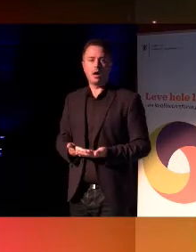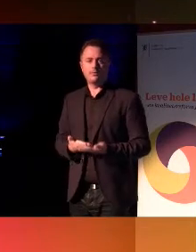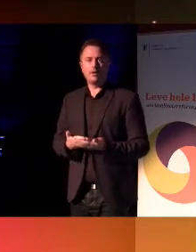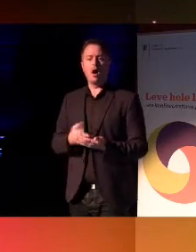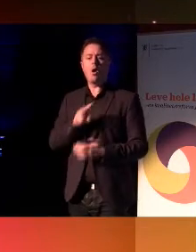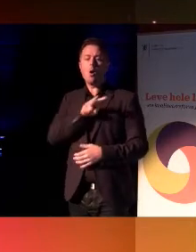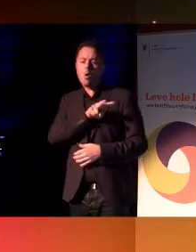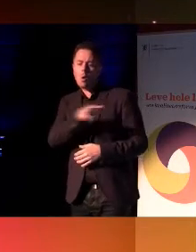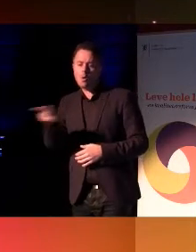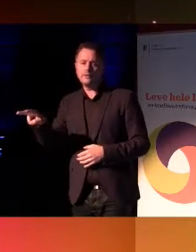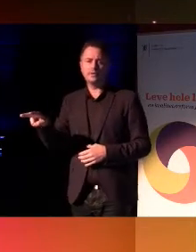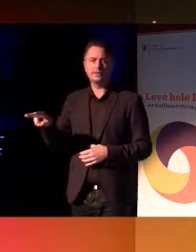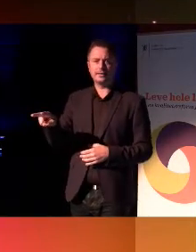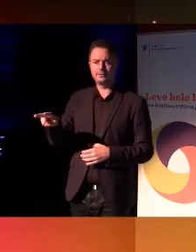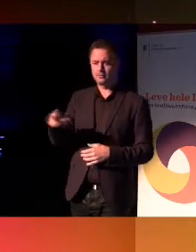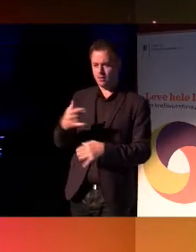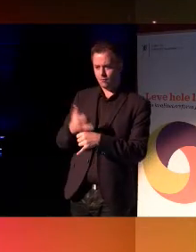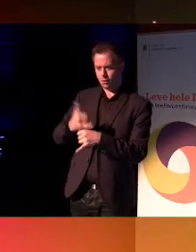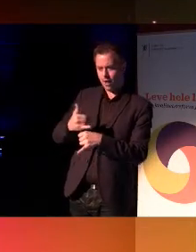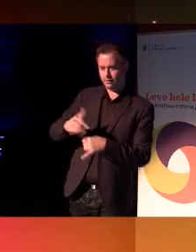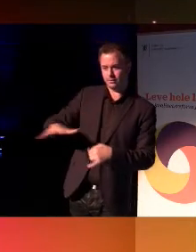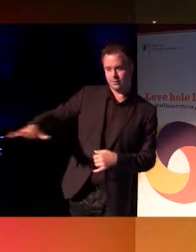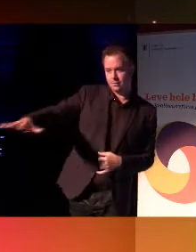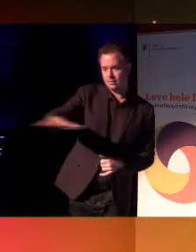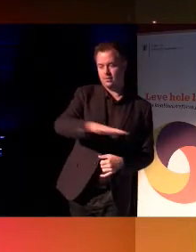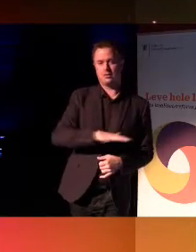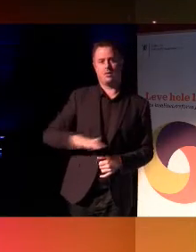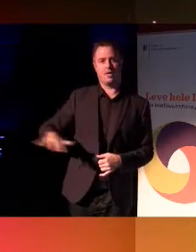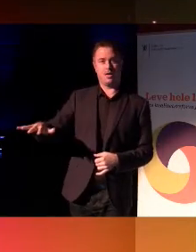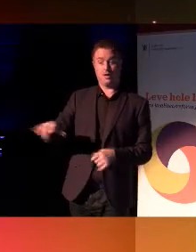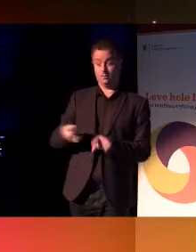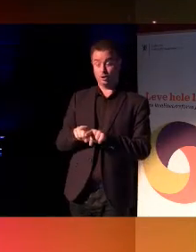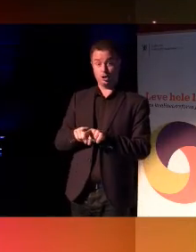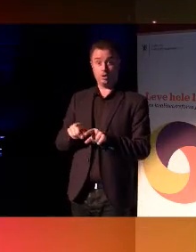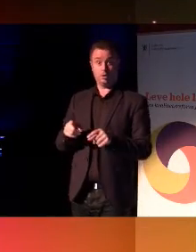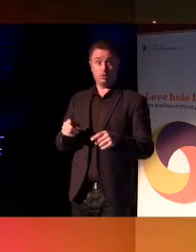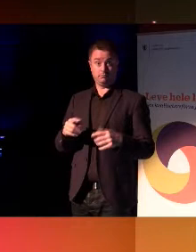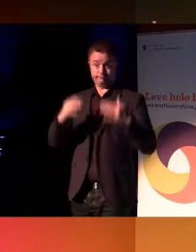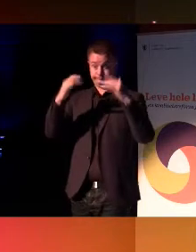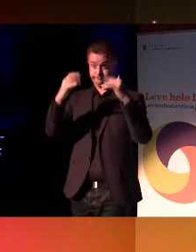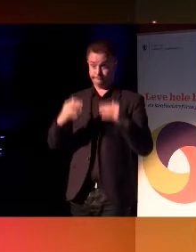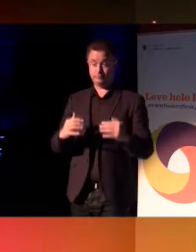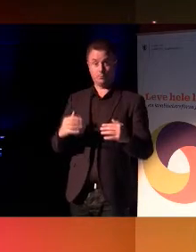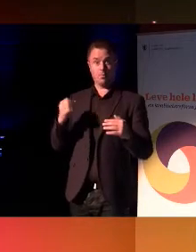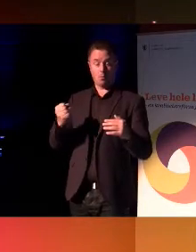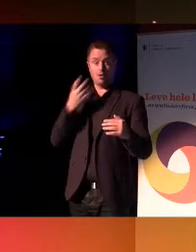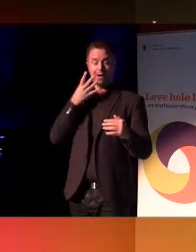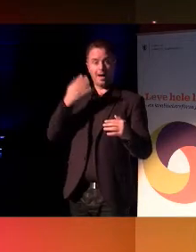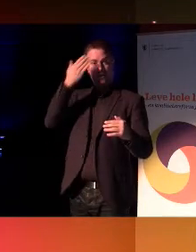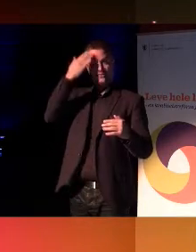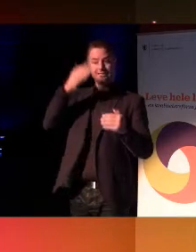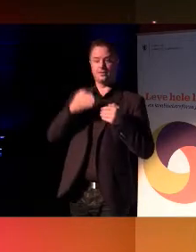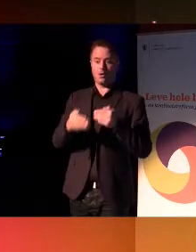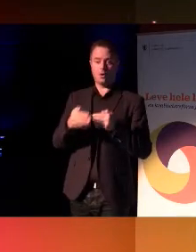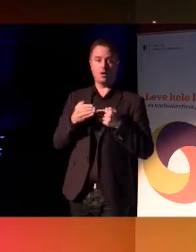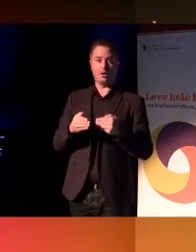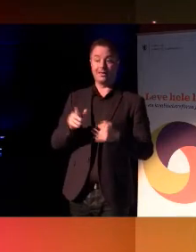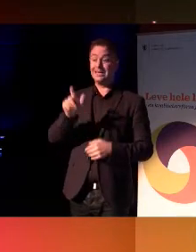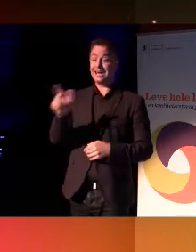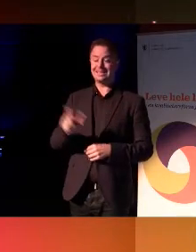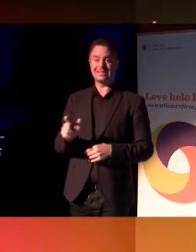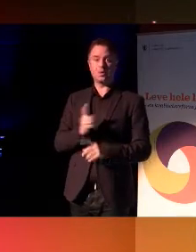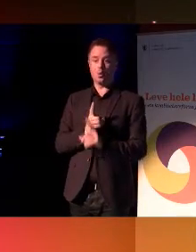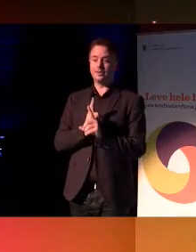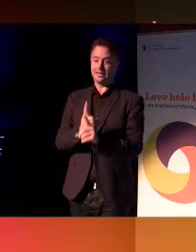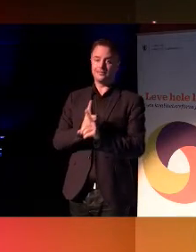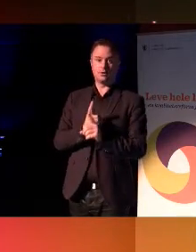over området. Og da ha et bevisst forhold til det vi skriver her, risikoidentifikasjon. Hvor ligger